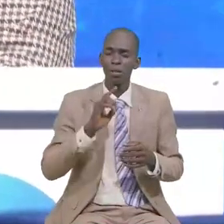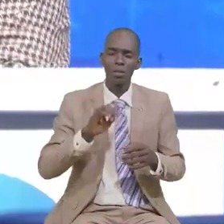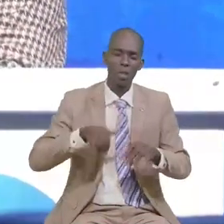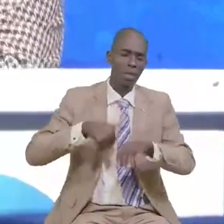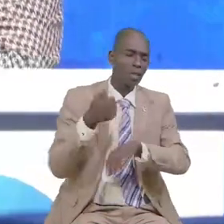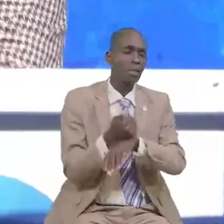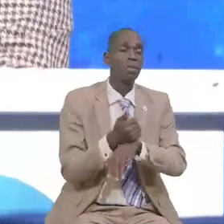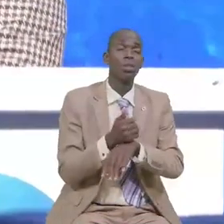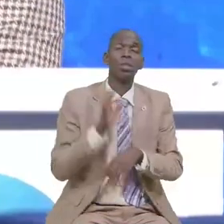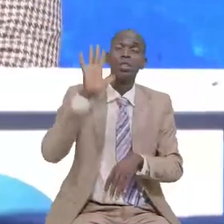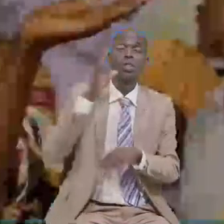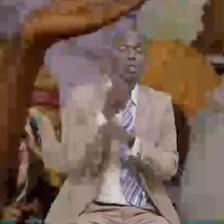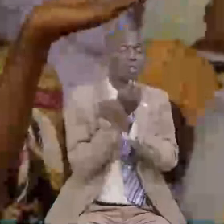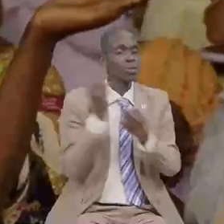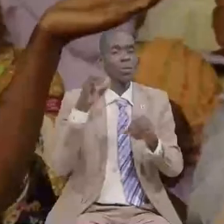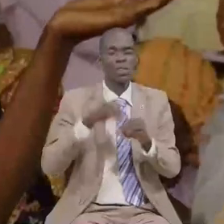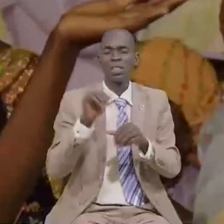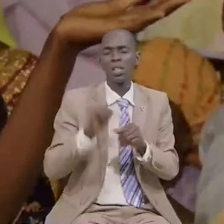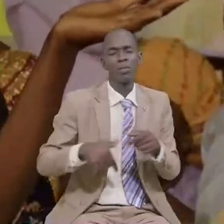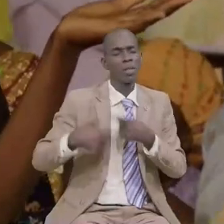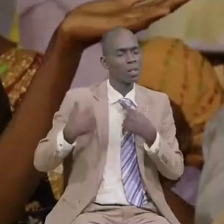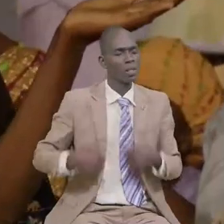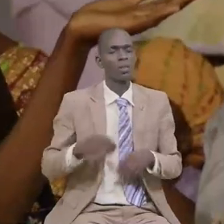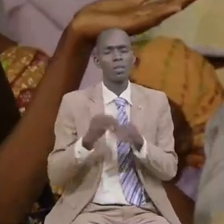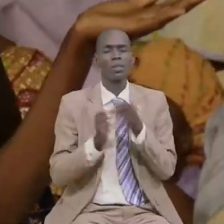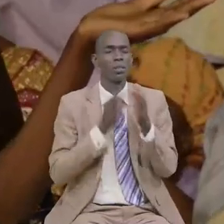Confirme ton salut dans chaque cœur.